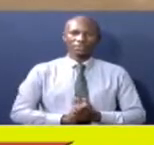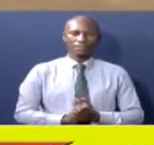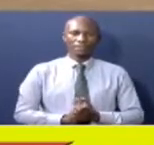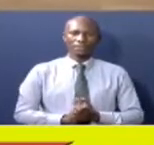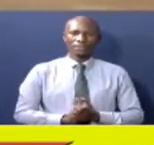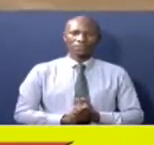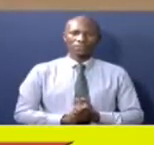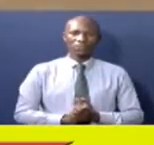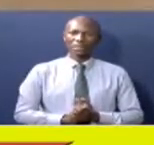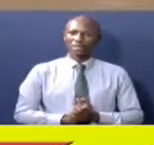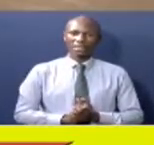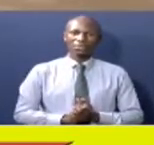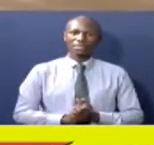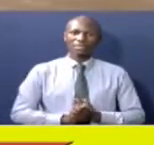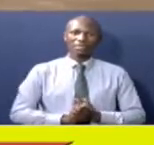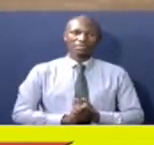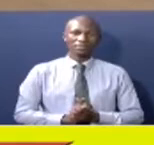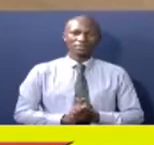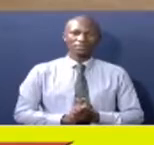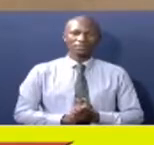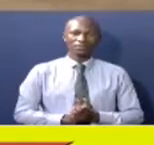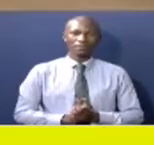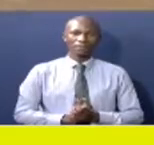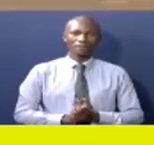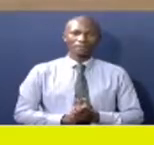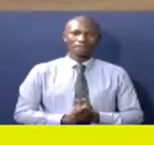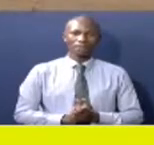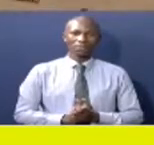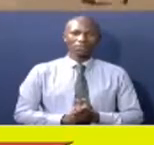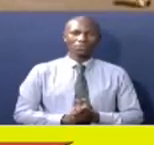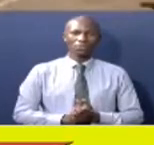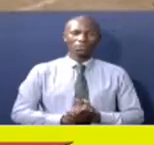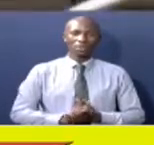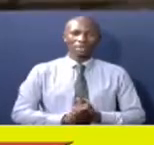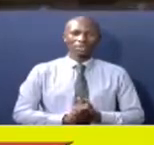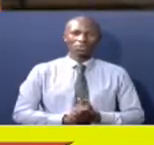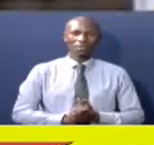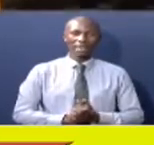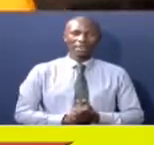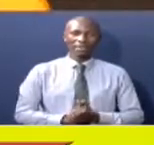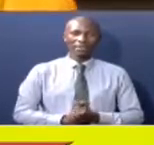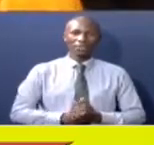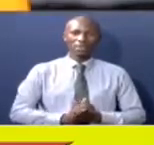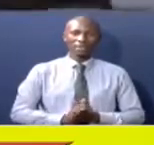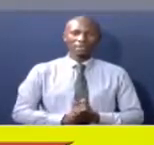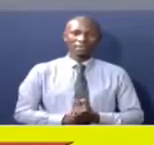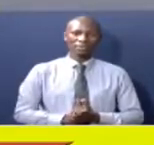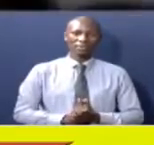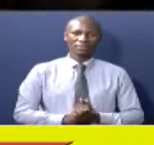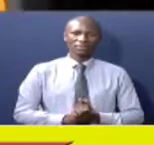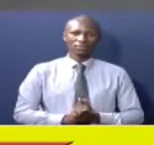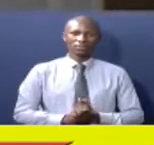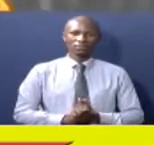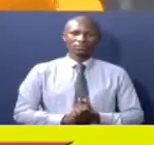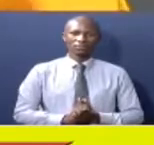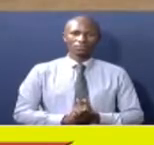cha pili kinaanza. Hakuonyesha kadi nyekundu mchezaji Johnson Murwa. Chukua Wazito. Pembezoni,